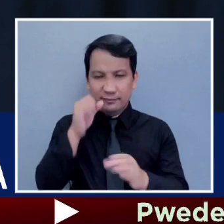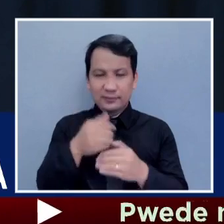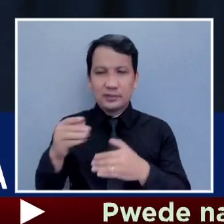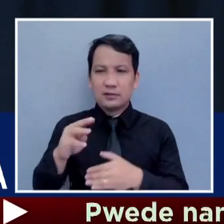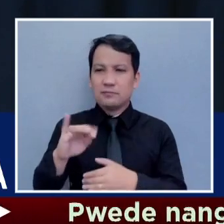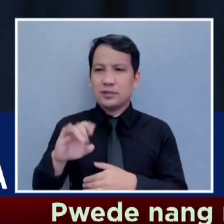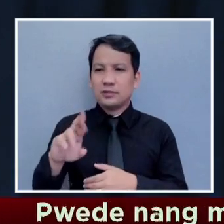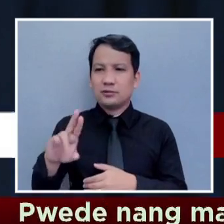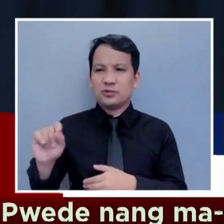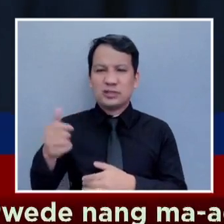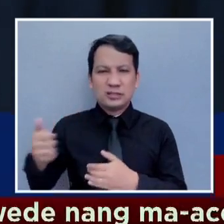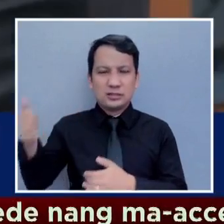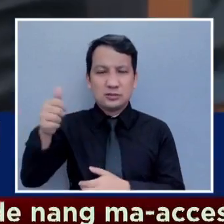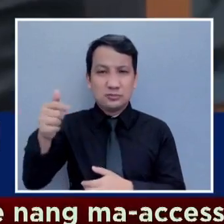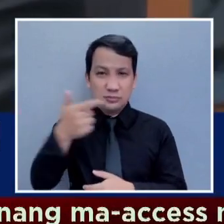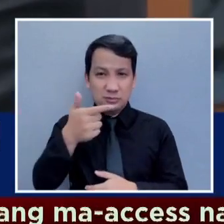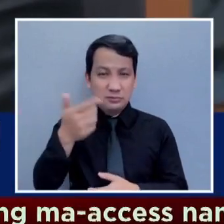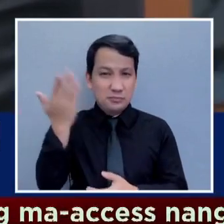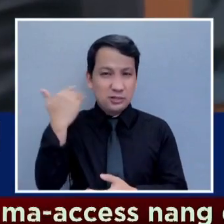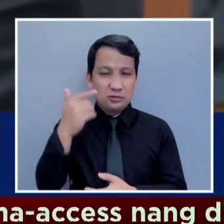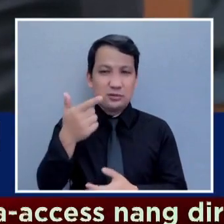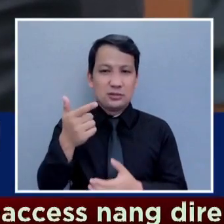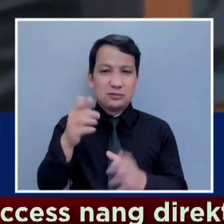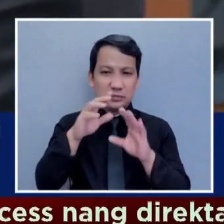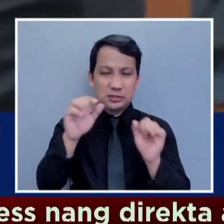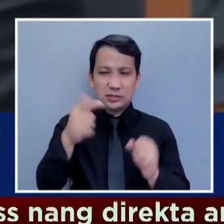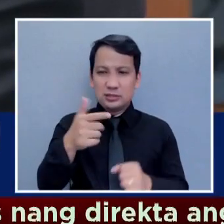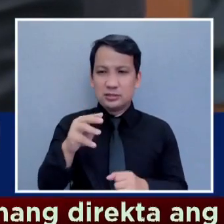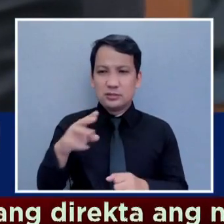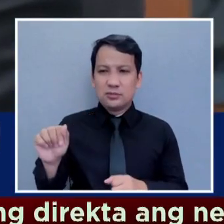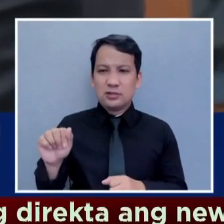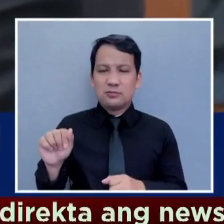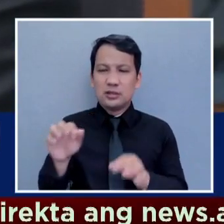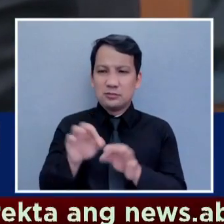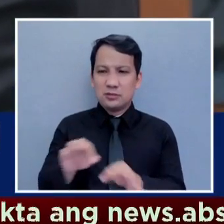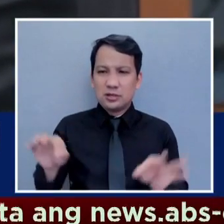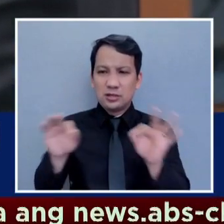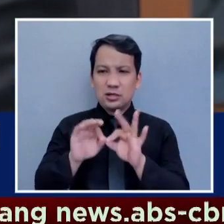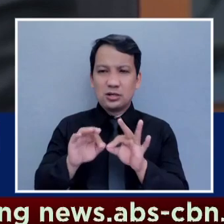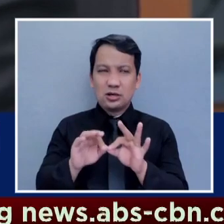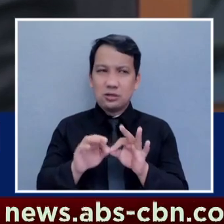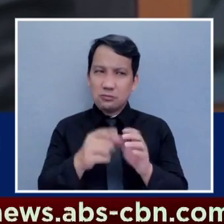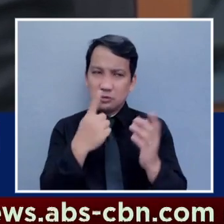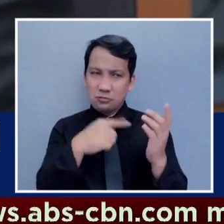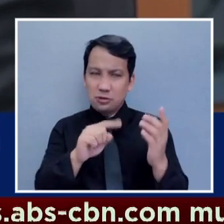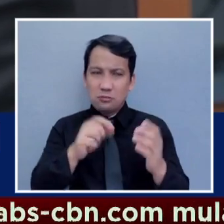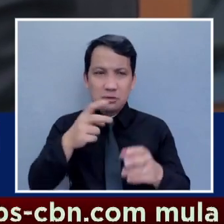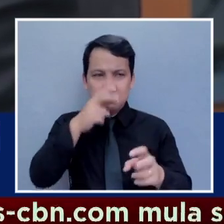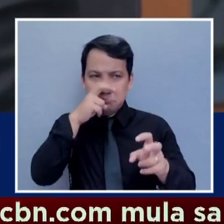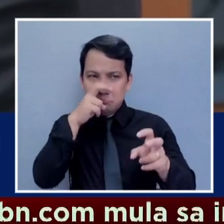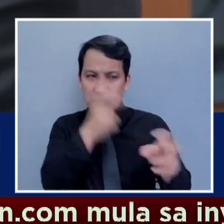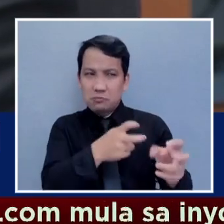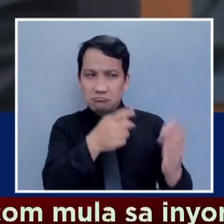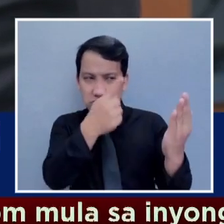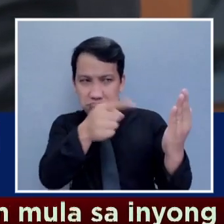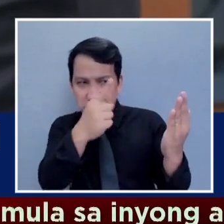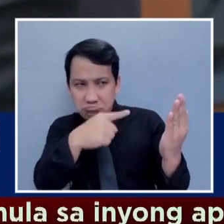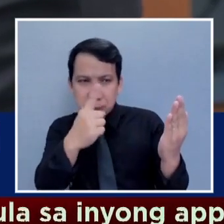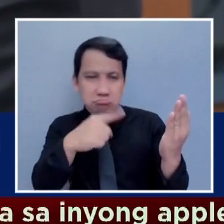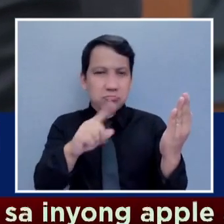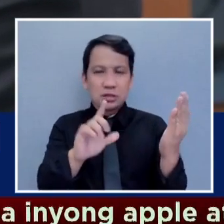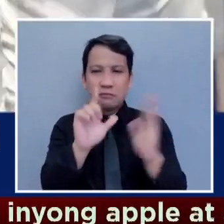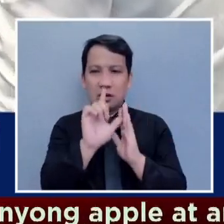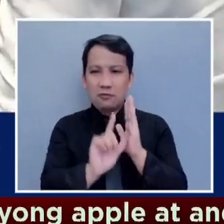ng Arroyo administration, sinabing dapat na epektibong fiscalizer o mahigpit na tagasuri ng mga panukalang batas